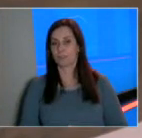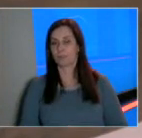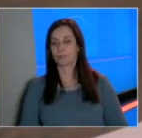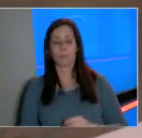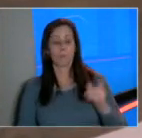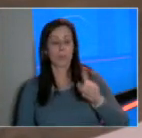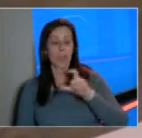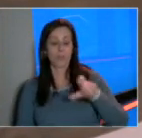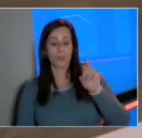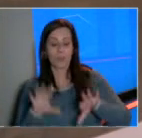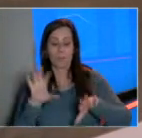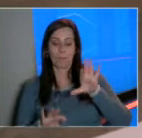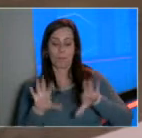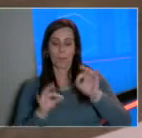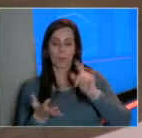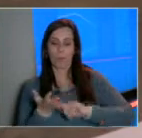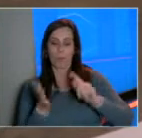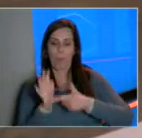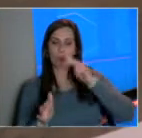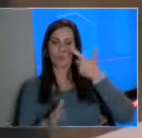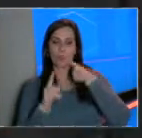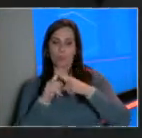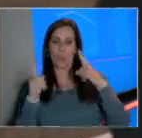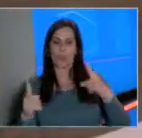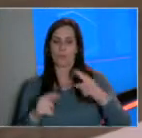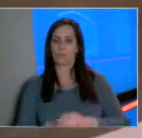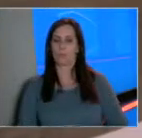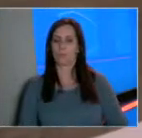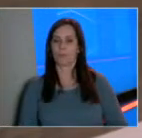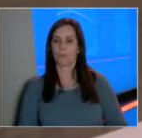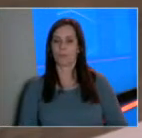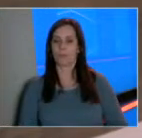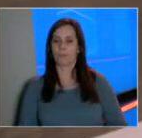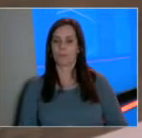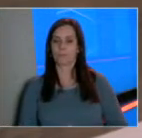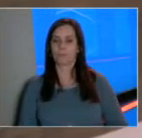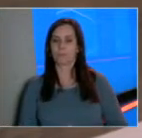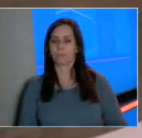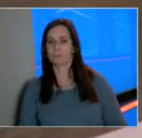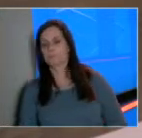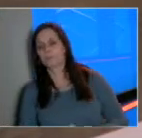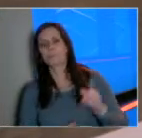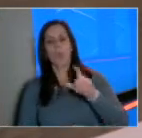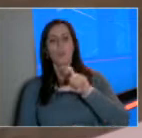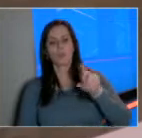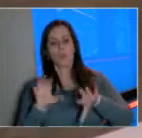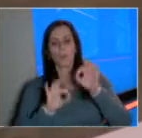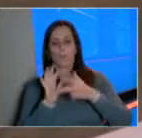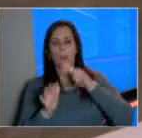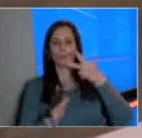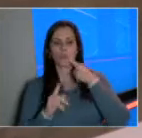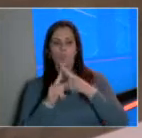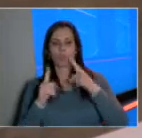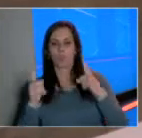מי לדעתך אשם בהחלטה שיוצאים לבחירות בפעם השלישית השנה? מה? מי אתה חושב אשם בהחלטה שיוצאים